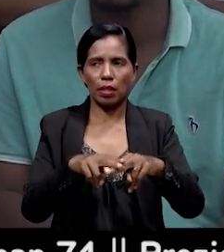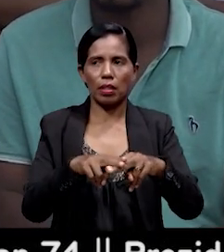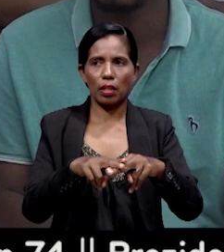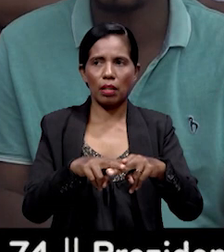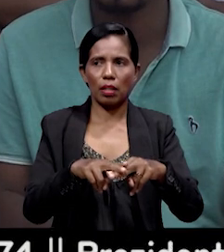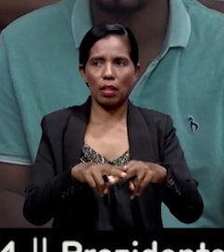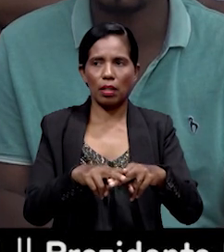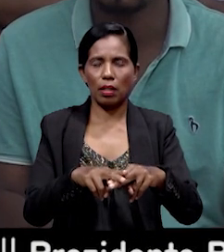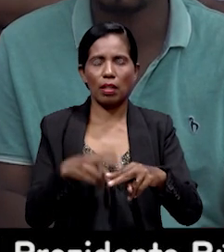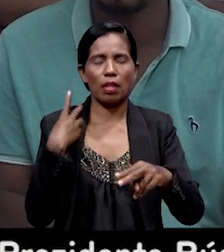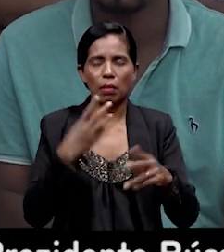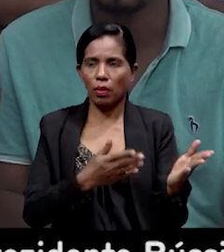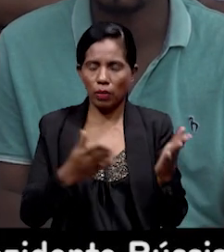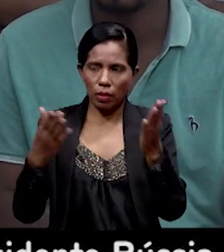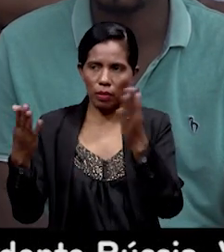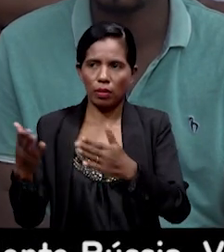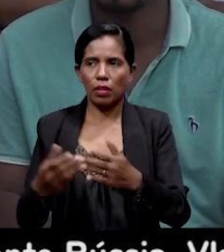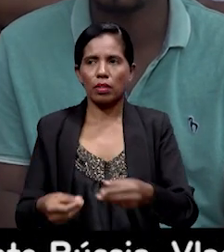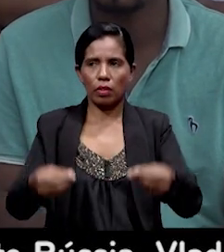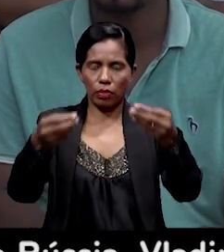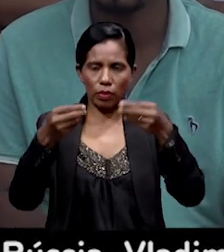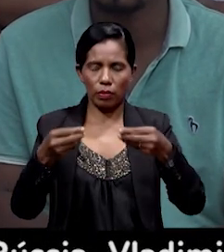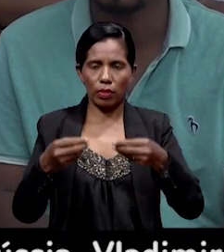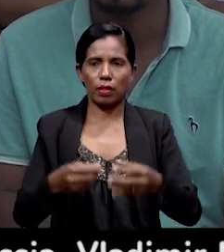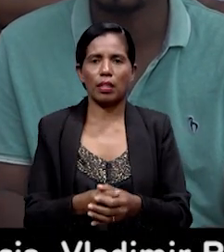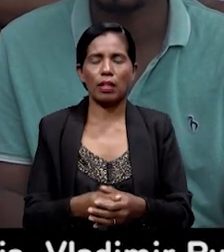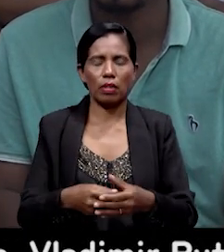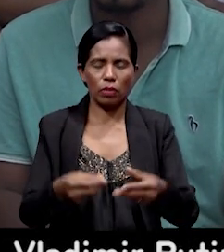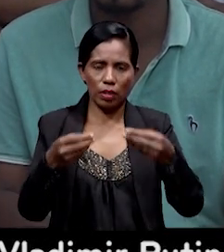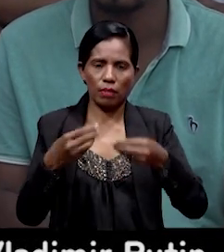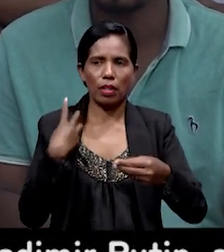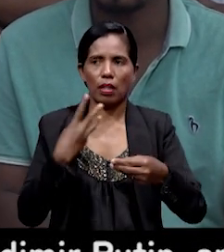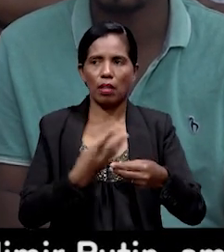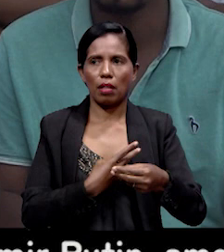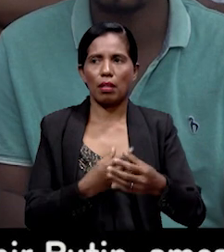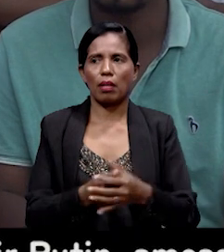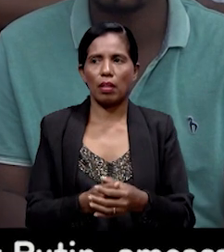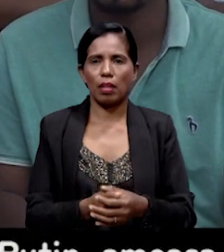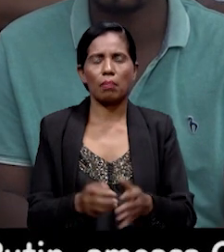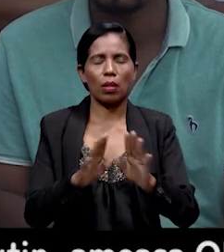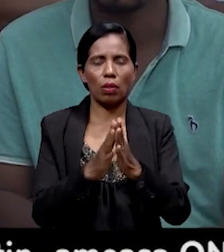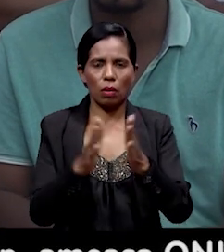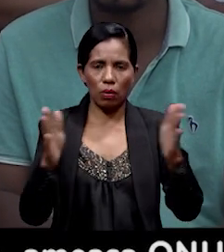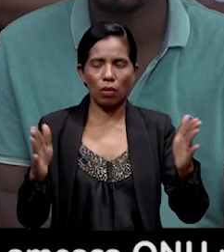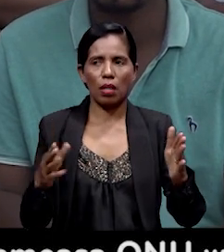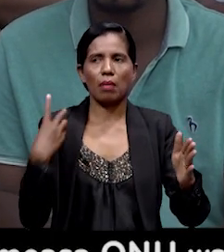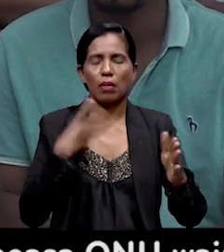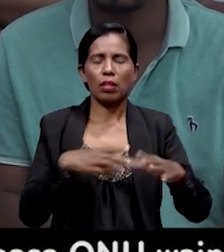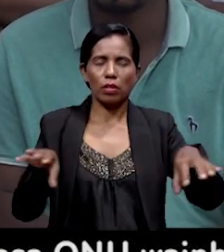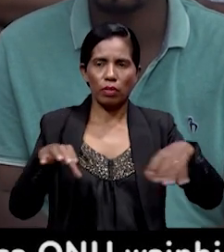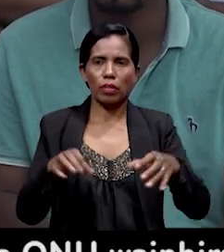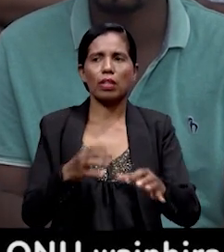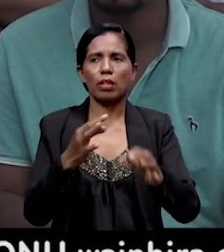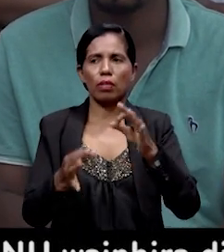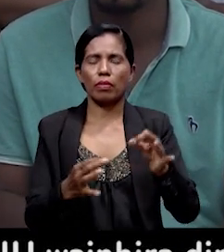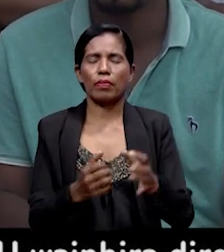izine. Ami lori bah tamona sira foto yang sa tanda terima foto maina. Nemes setidaknya imi loke ami servisu ami servisu. Karik iha